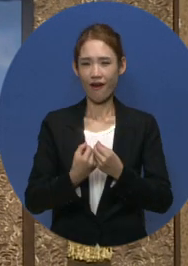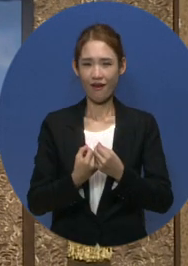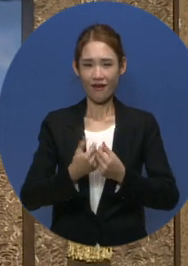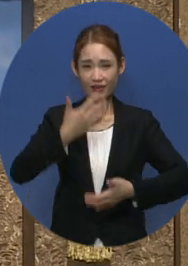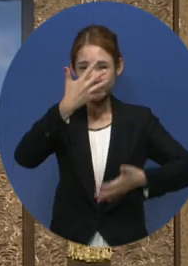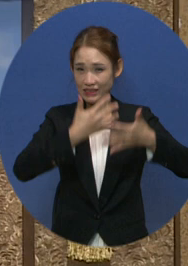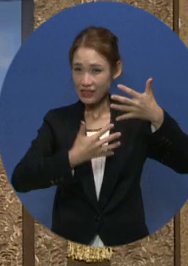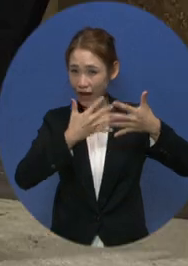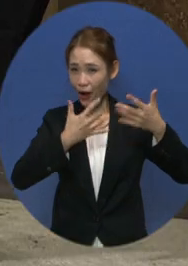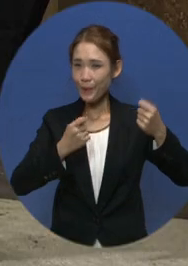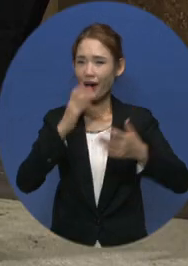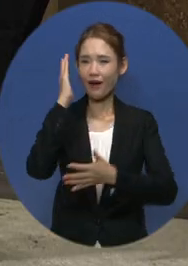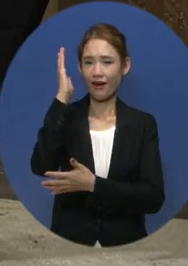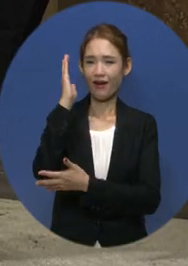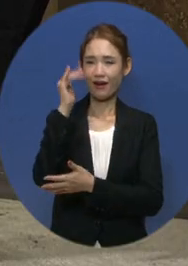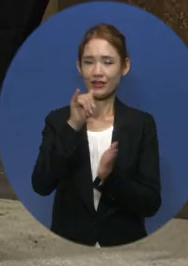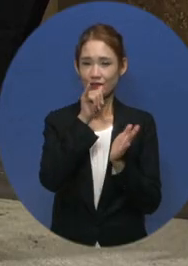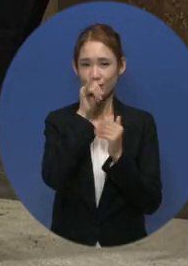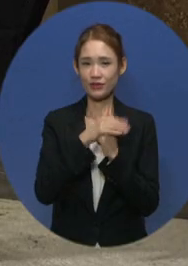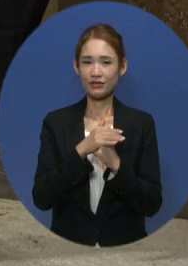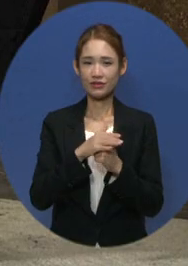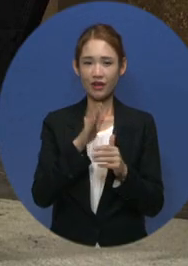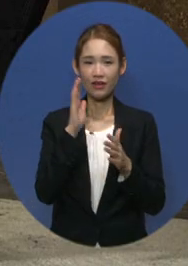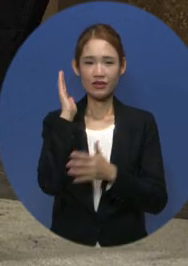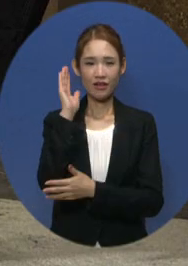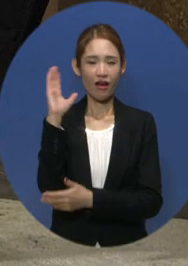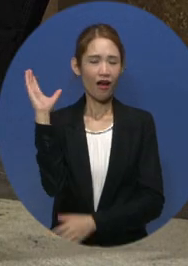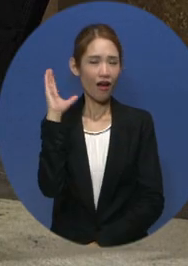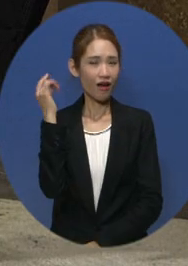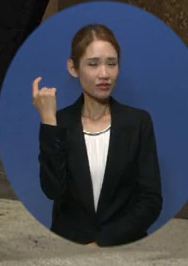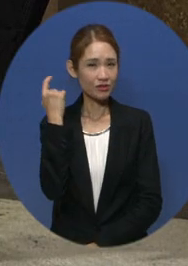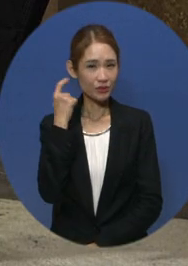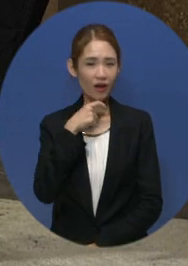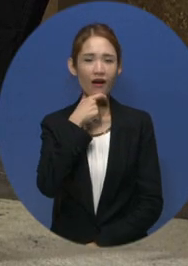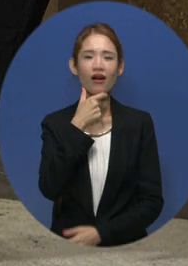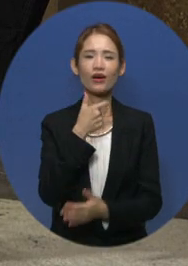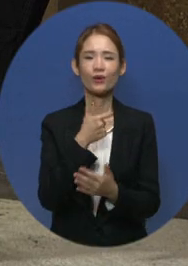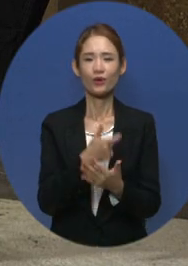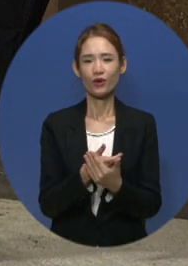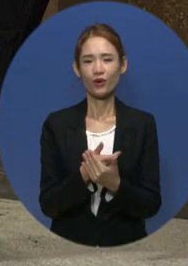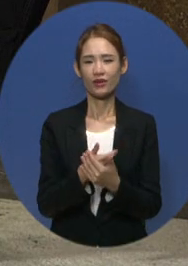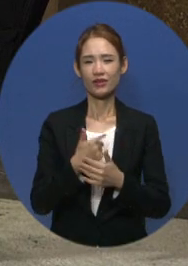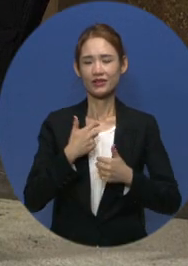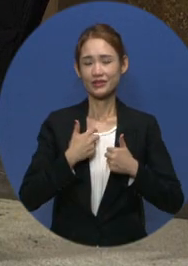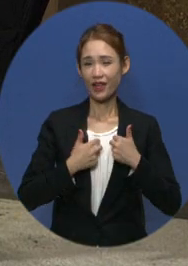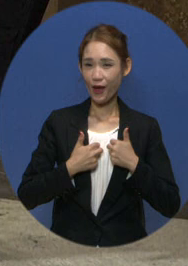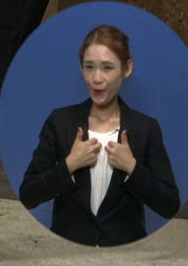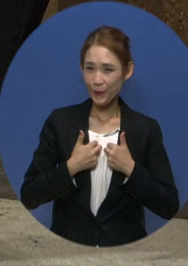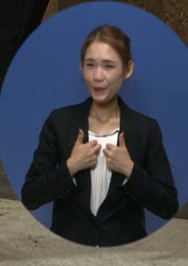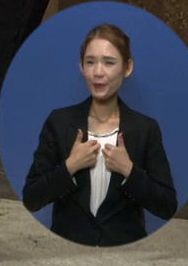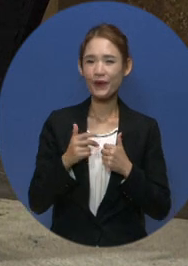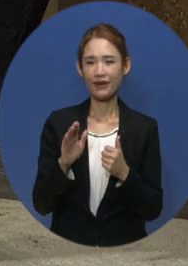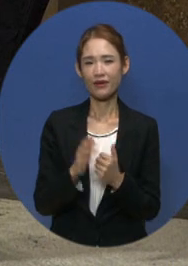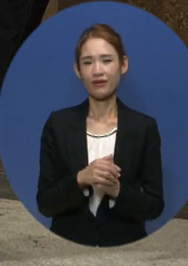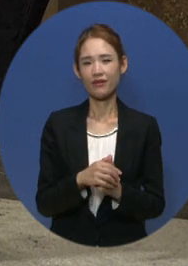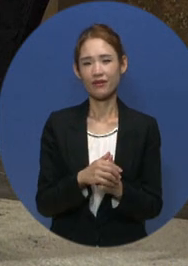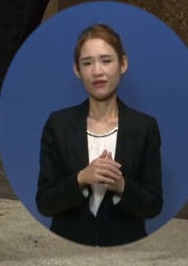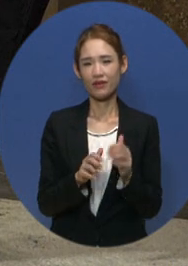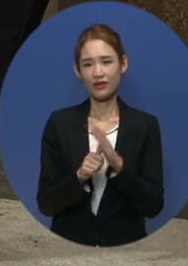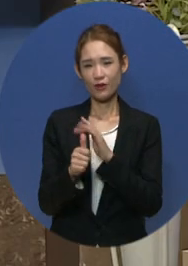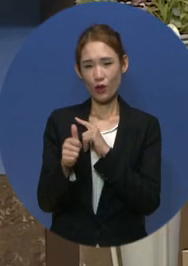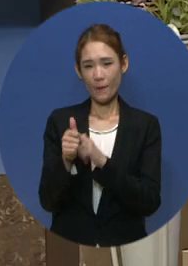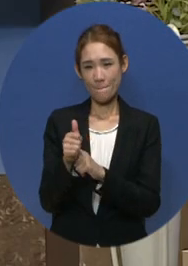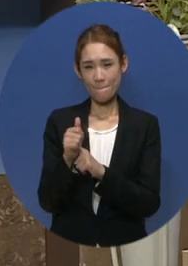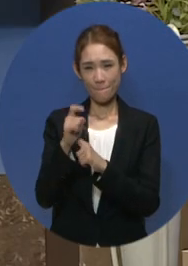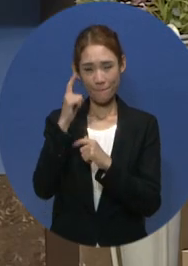하나의 스토리네요. 예. 근데 제가 이제 이야기를 들으면서 또 감동적이기도 하고 또 재밌기도 하고 예. 했는데 이런 대표님의